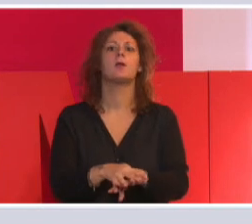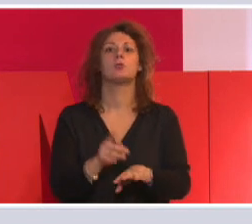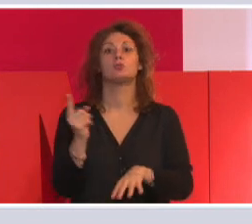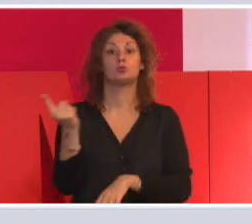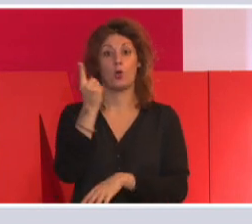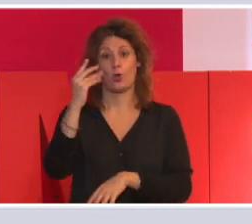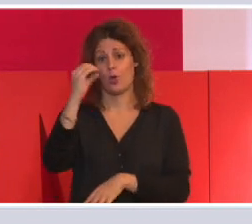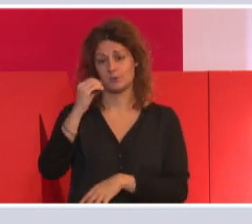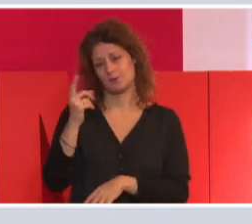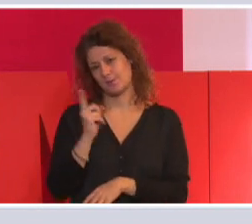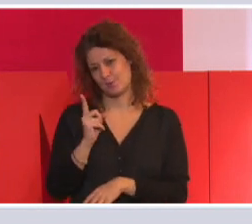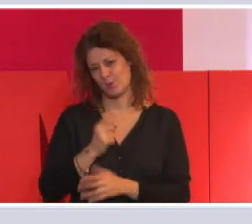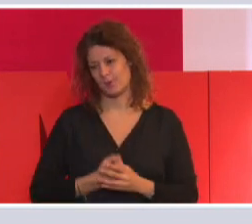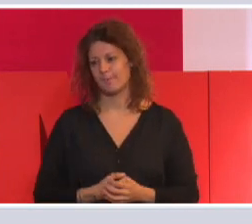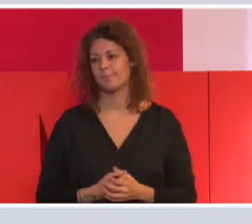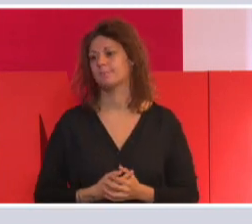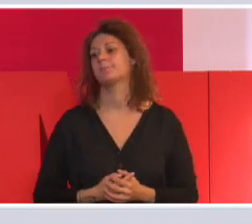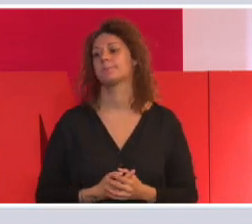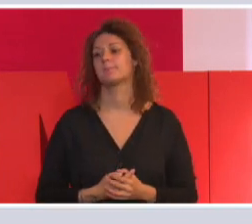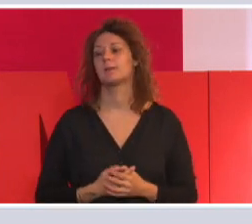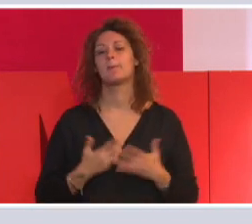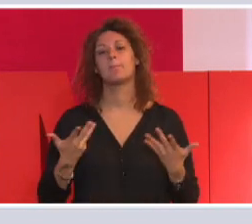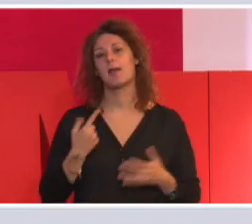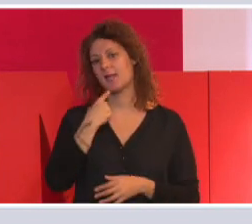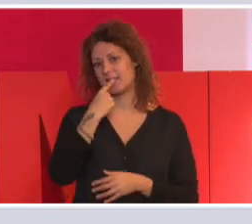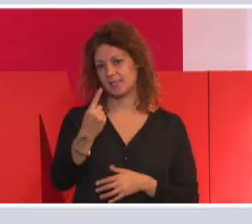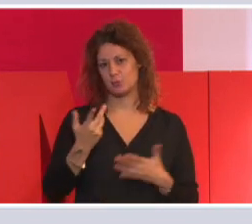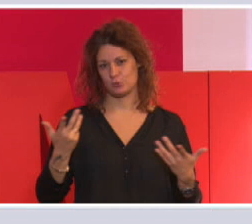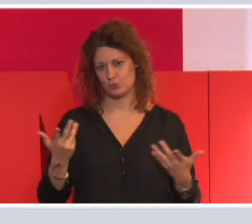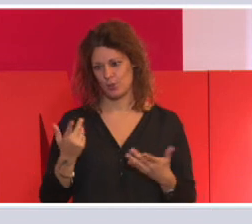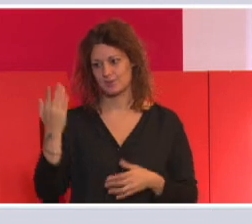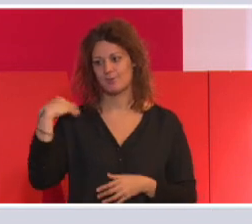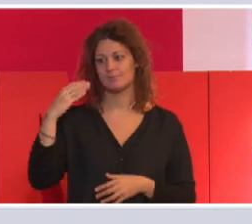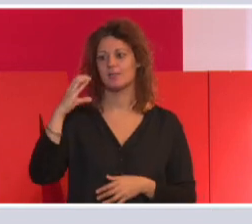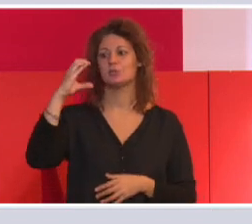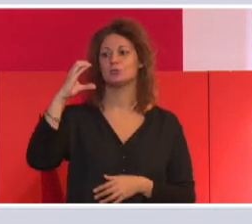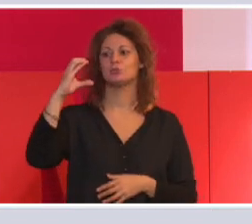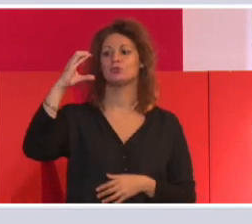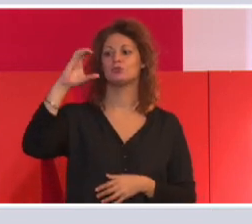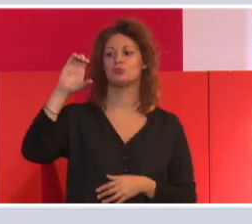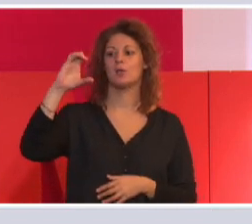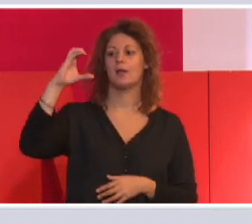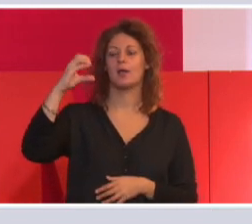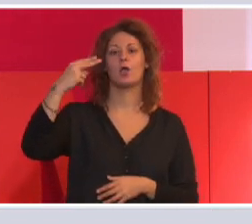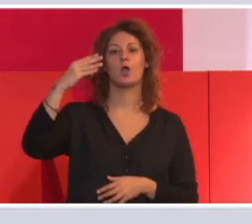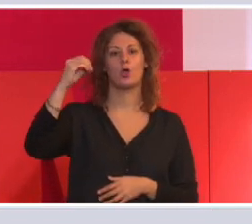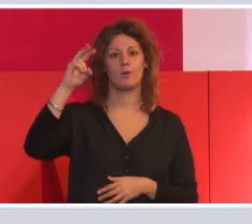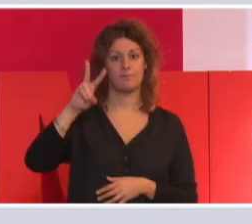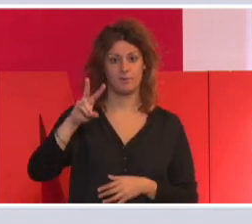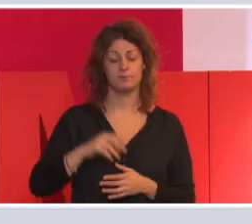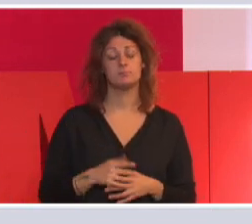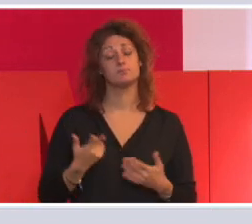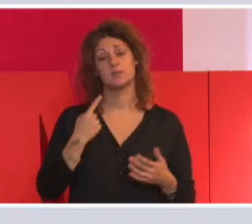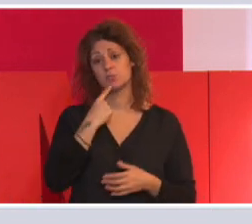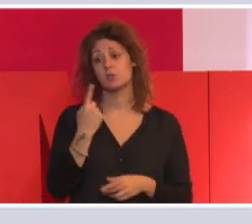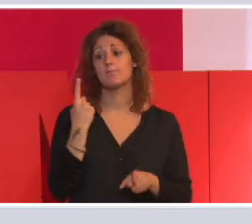cechov parafrasandolo bisogna fidarsi e credo nelle persone o la vita diviene impossibile è così tanto che